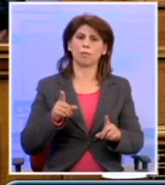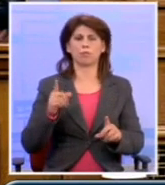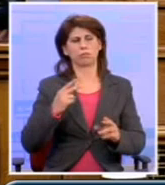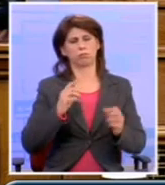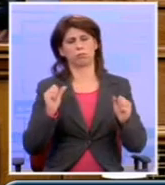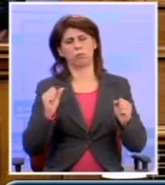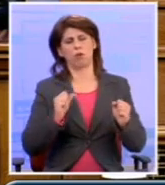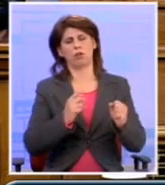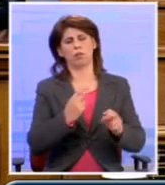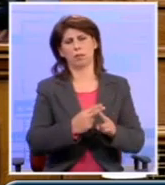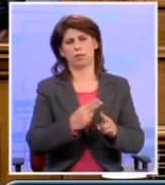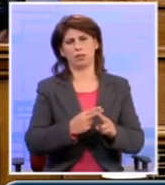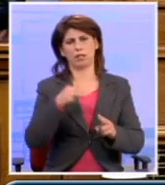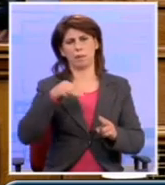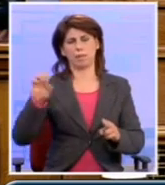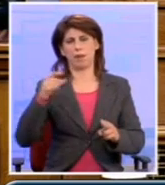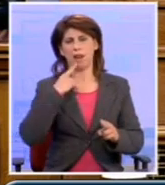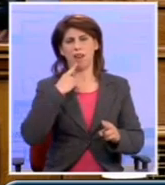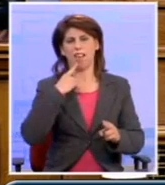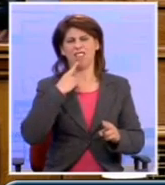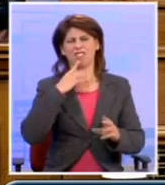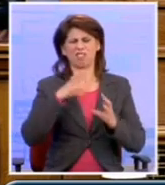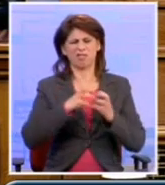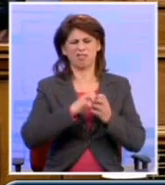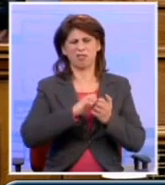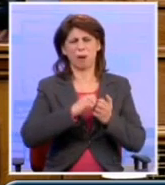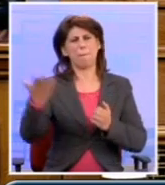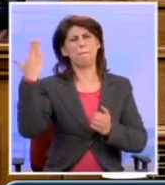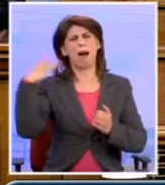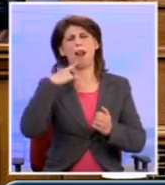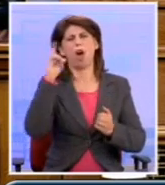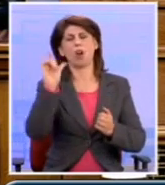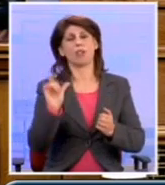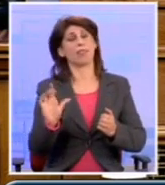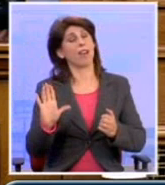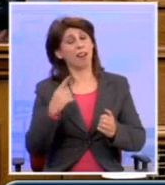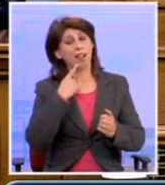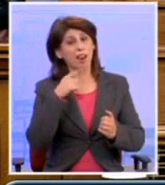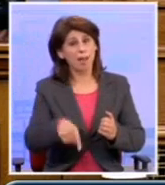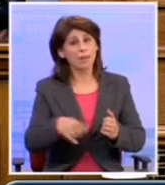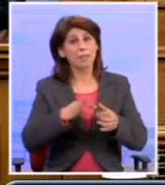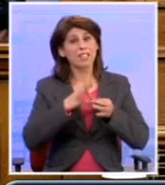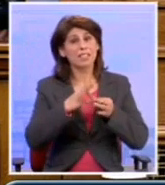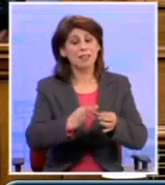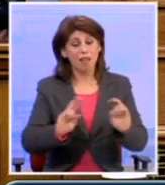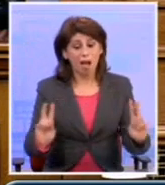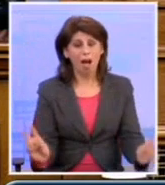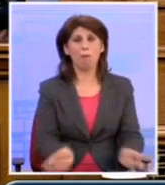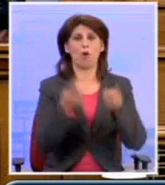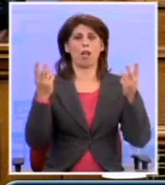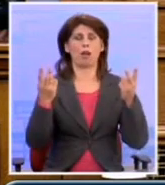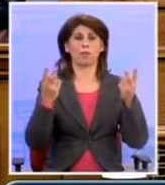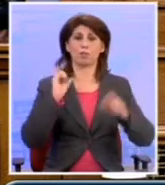θεωρούν σκουριασμένες και παλιές ορολογίες, αλλά μιλάμε για μια συνεχή αποκάλυψη,